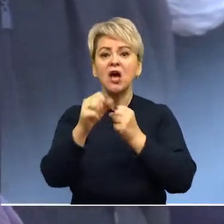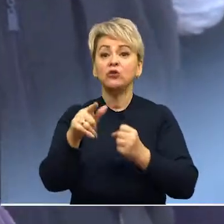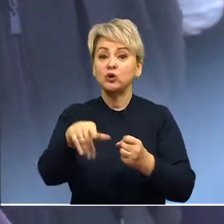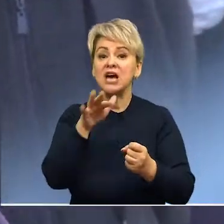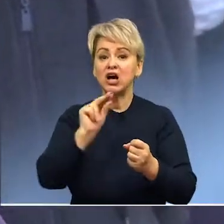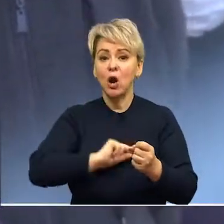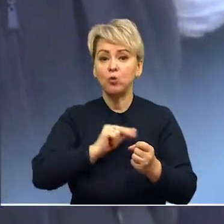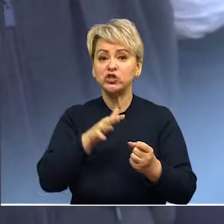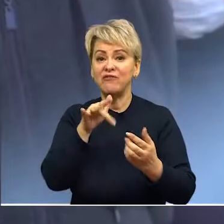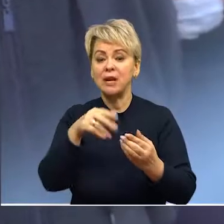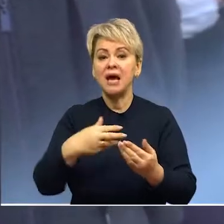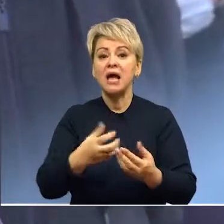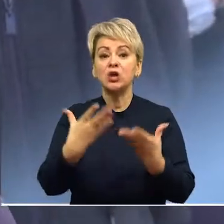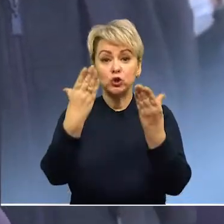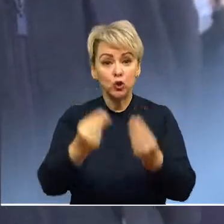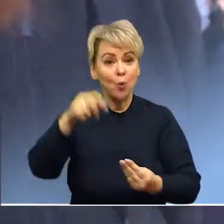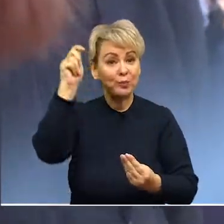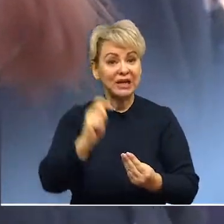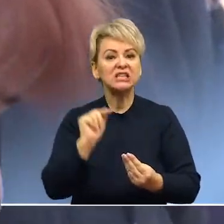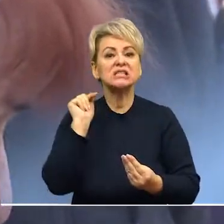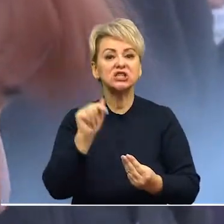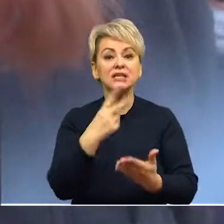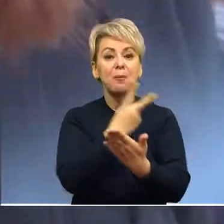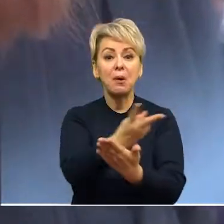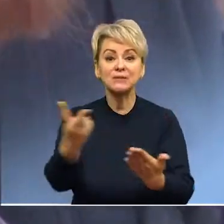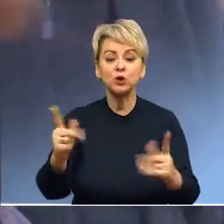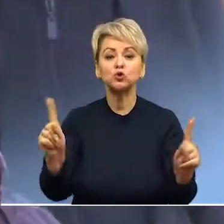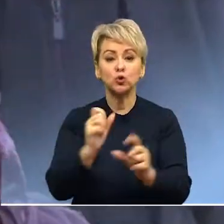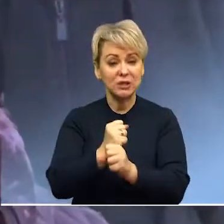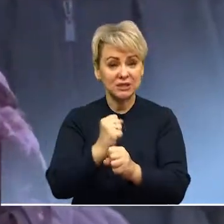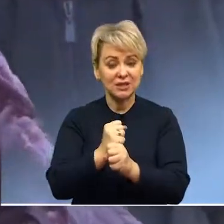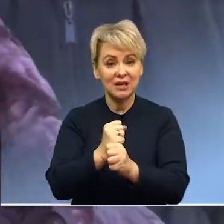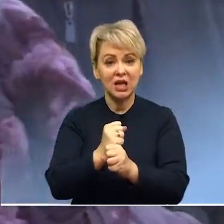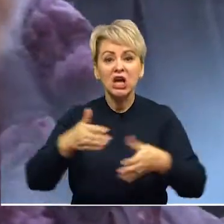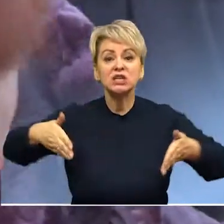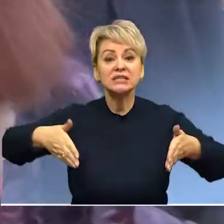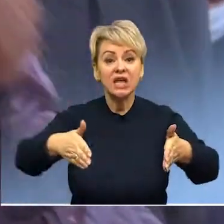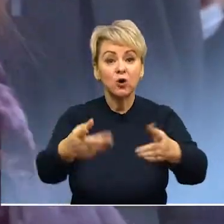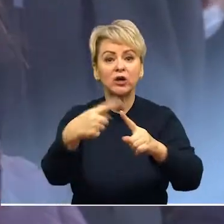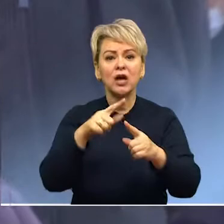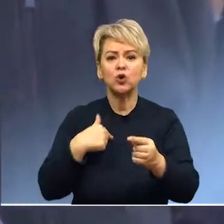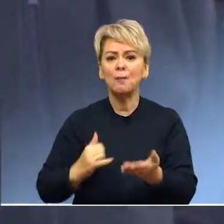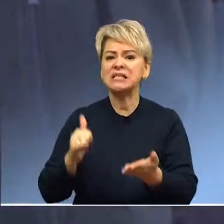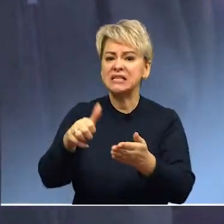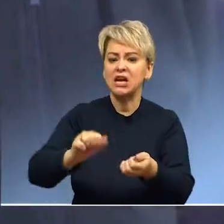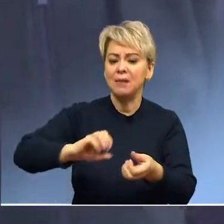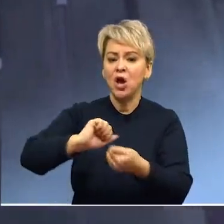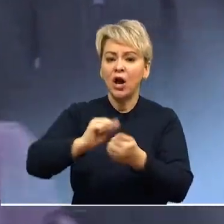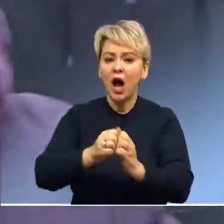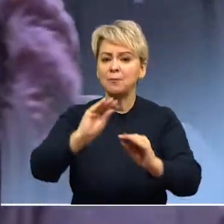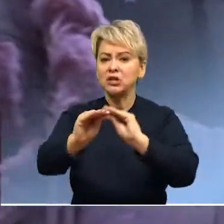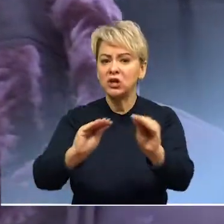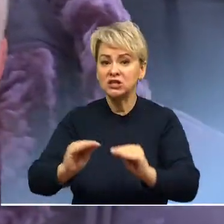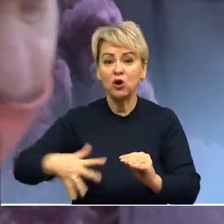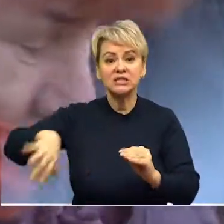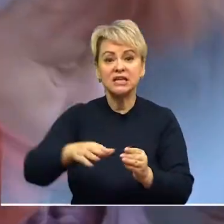время, среди белого дня приехали. И здесь, вот, посмотрите, что сделали. Из дороги, которую мы заливали, засыпали,